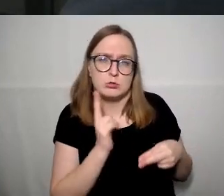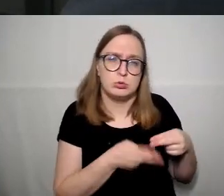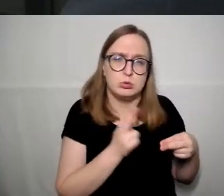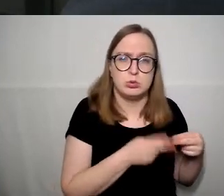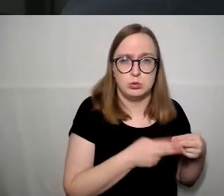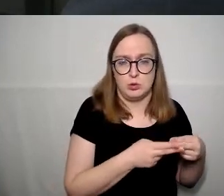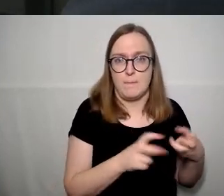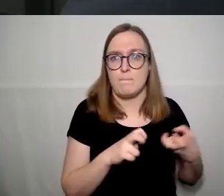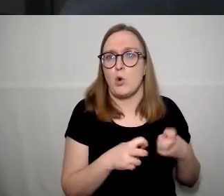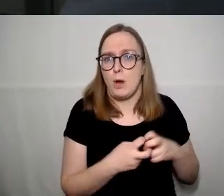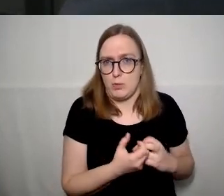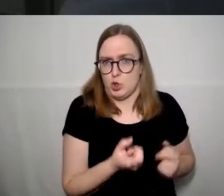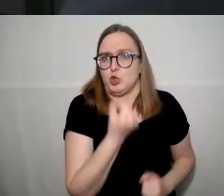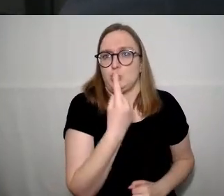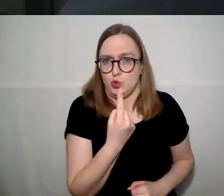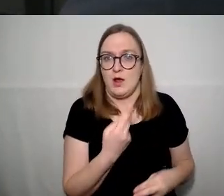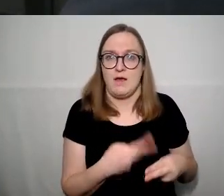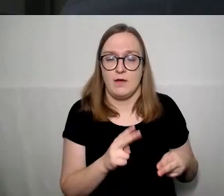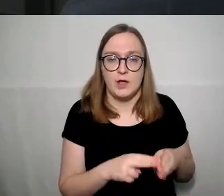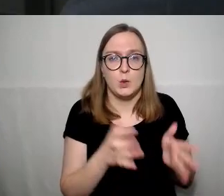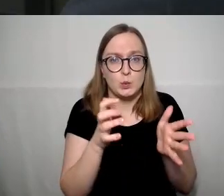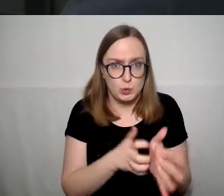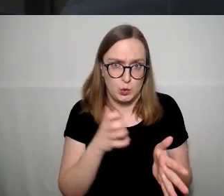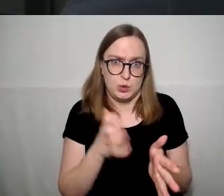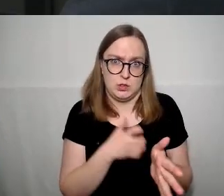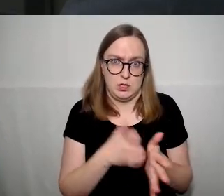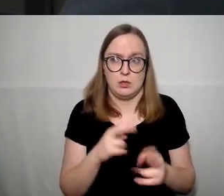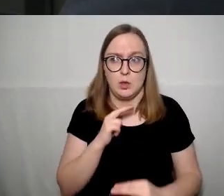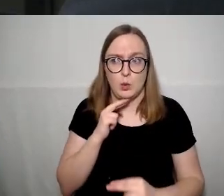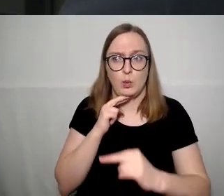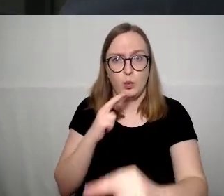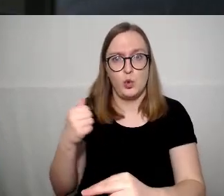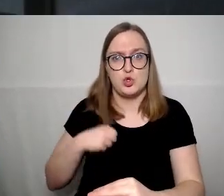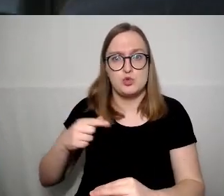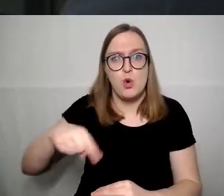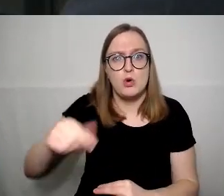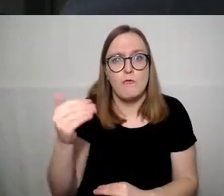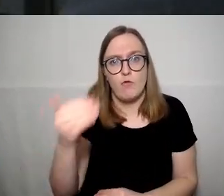kad nepakankamas dėmesys gyventojų nuomonį.